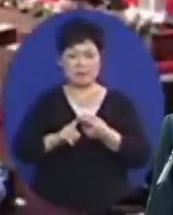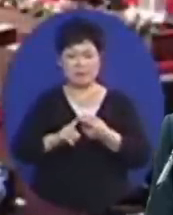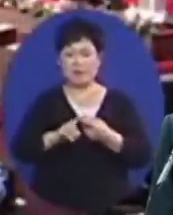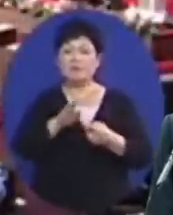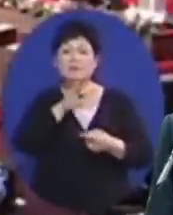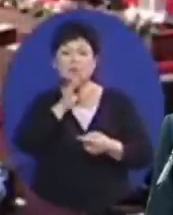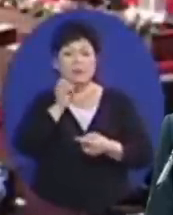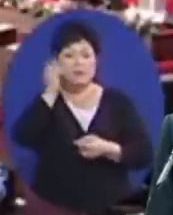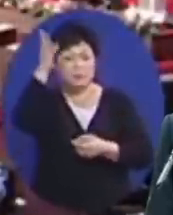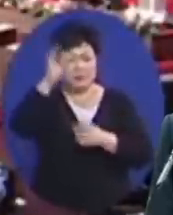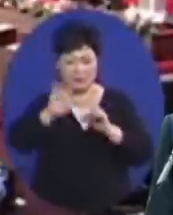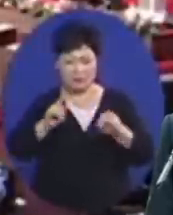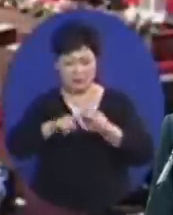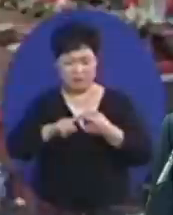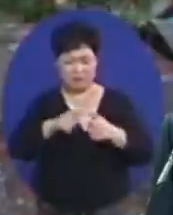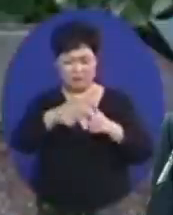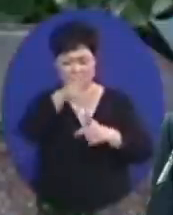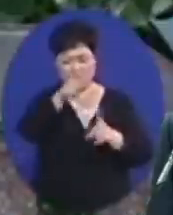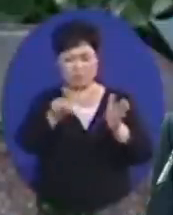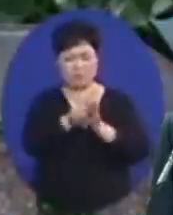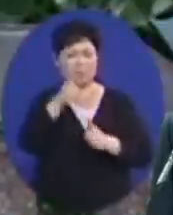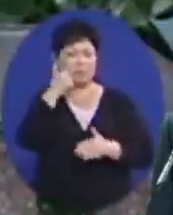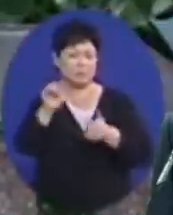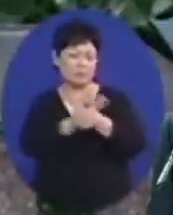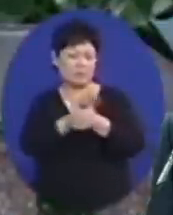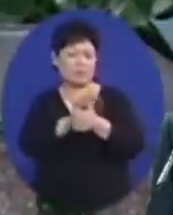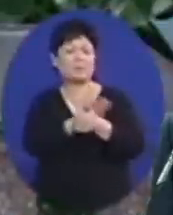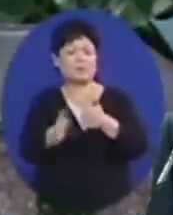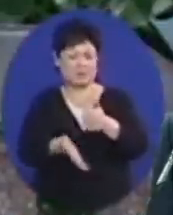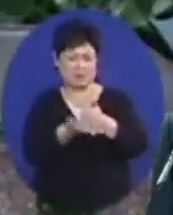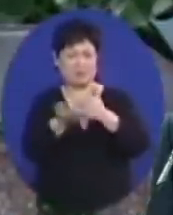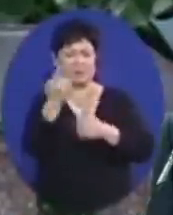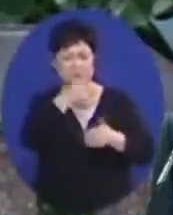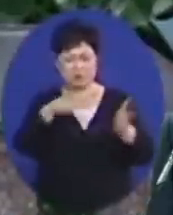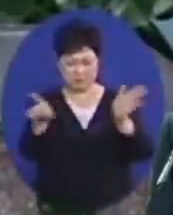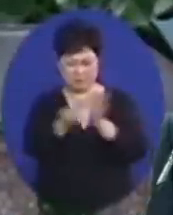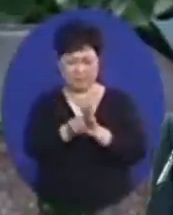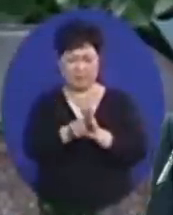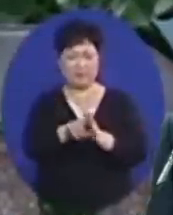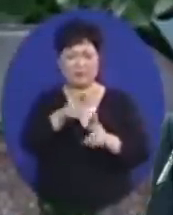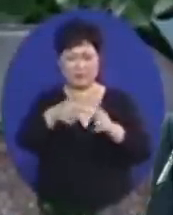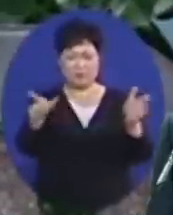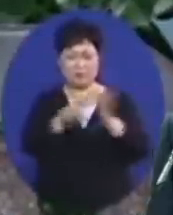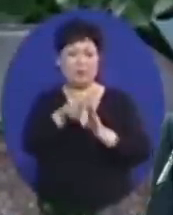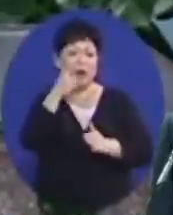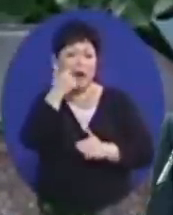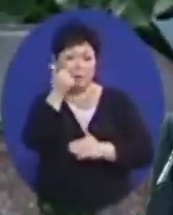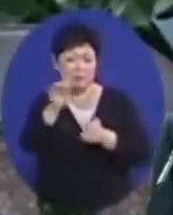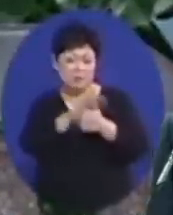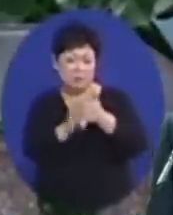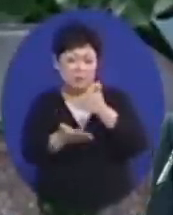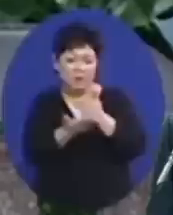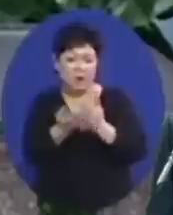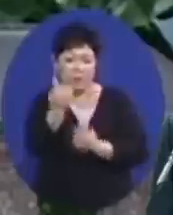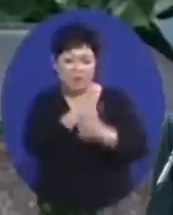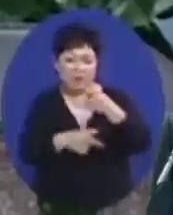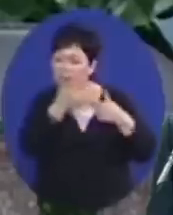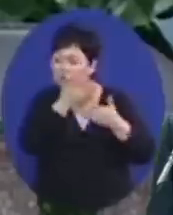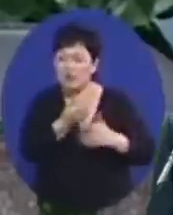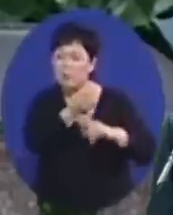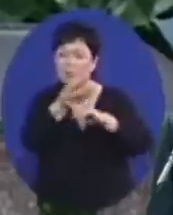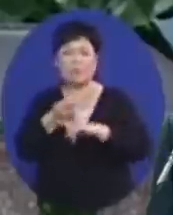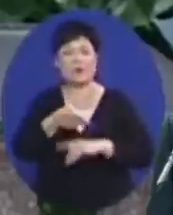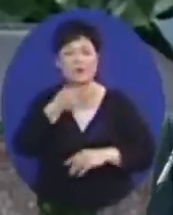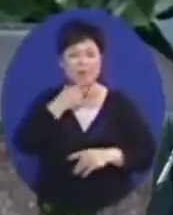것, 그것이 예수 믿고 아버지를 섬기는 것입니다. 예수님 믿고 아버지 섬기는 것보다 귀한 보화가 없습니다. 이것보다